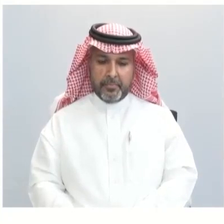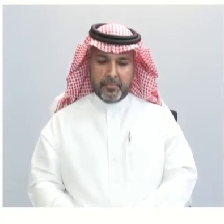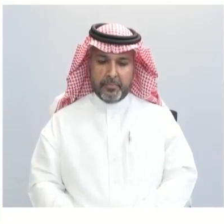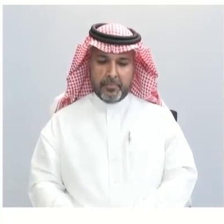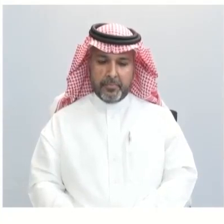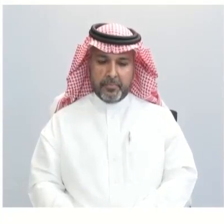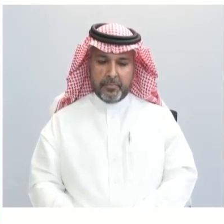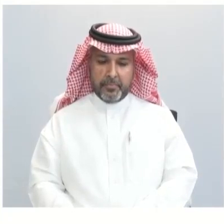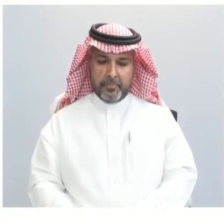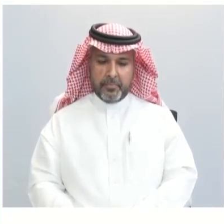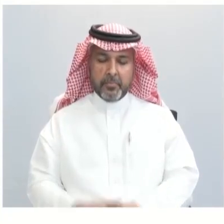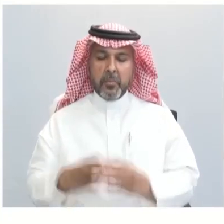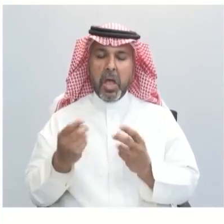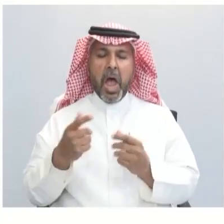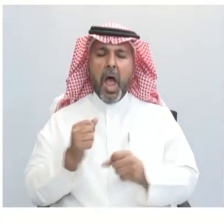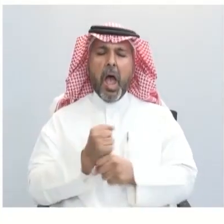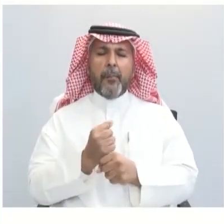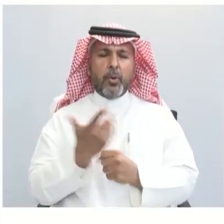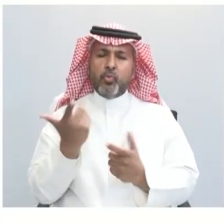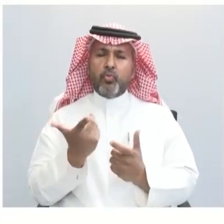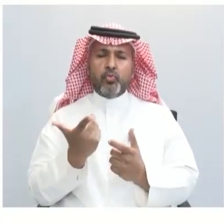نقوم بكتابة اسم مهرجان التمور،